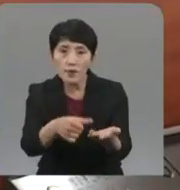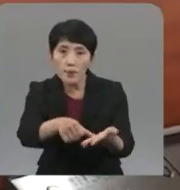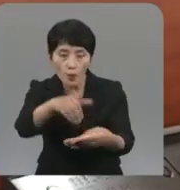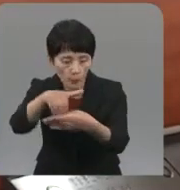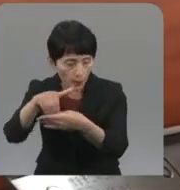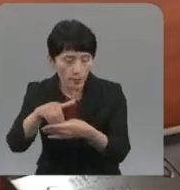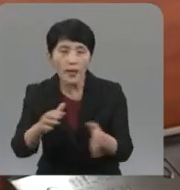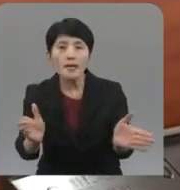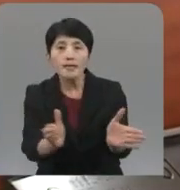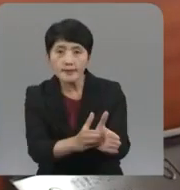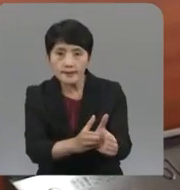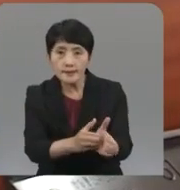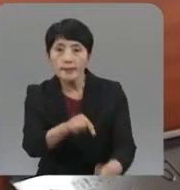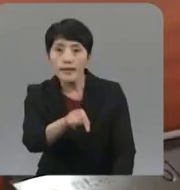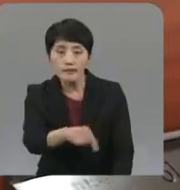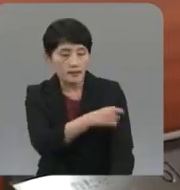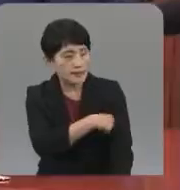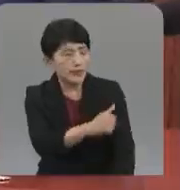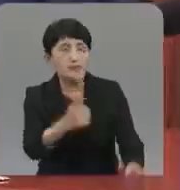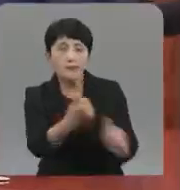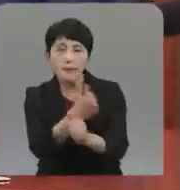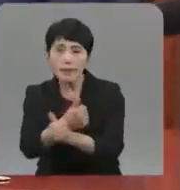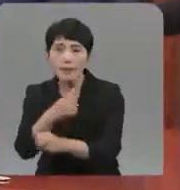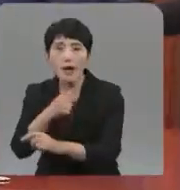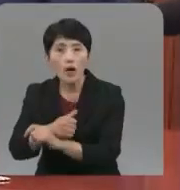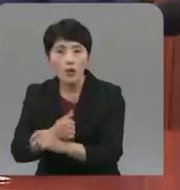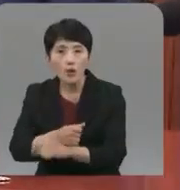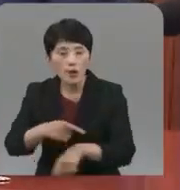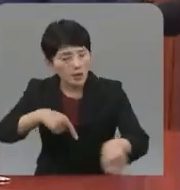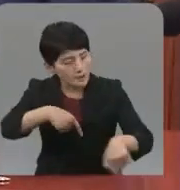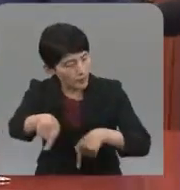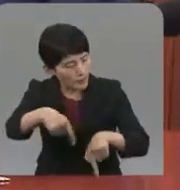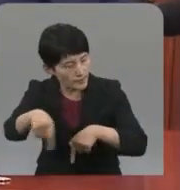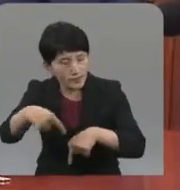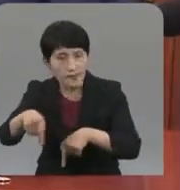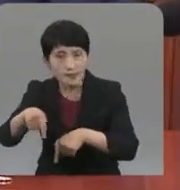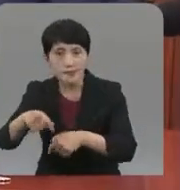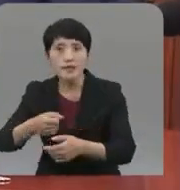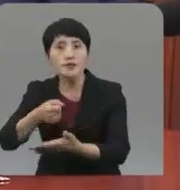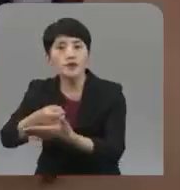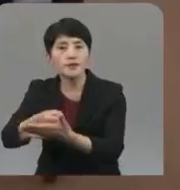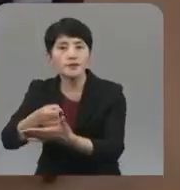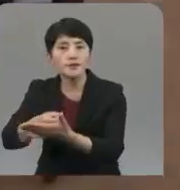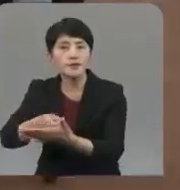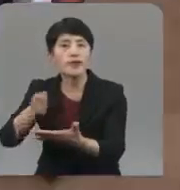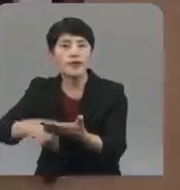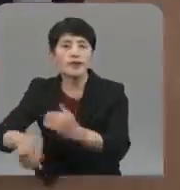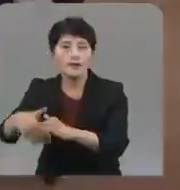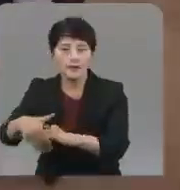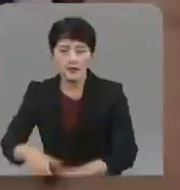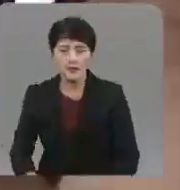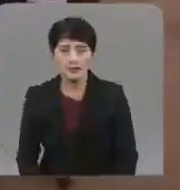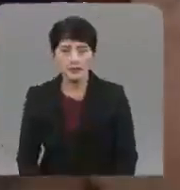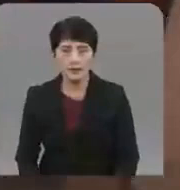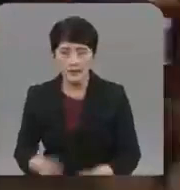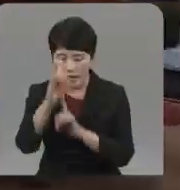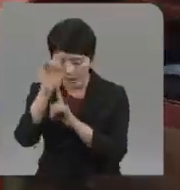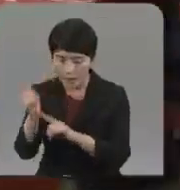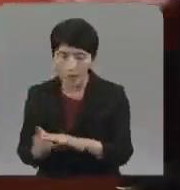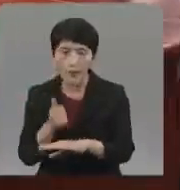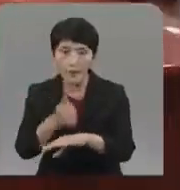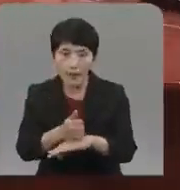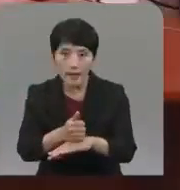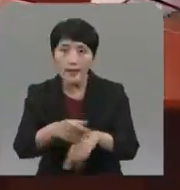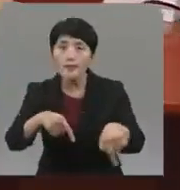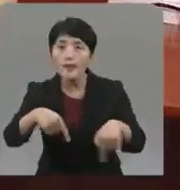trong cuộc họp đầu tiên của ủy ban sau khi ông y nhậm chức Ủy ban đã bổ nhiệm một thành viên hội đồng quản trị của đài EBS và một thành viên hội